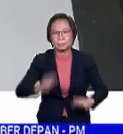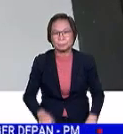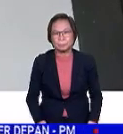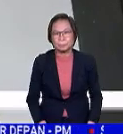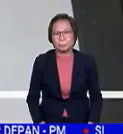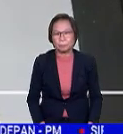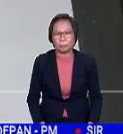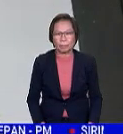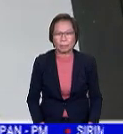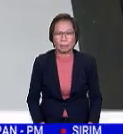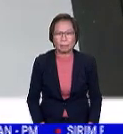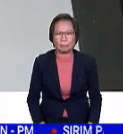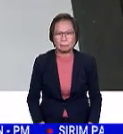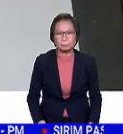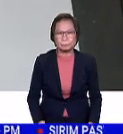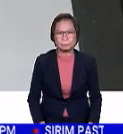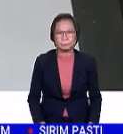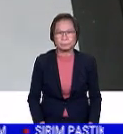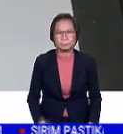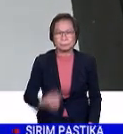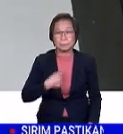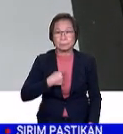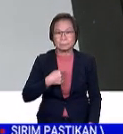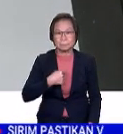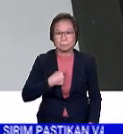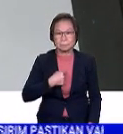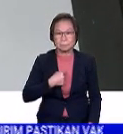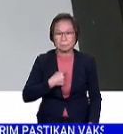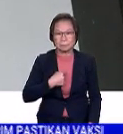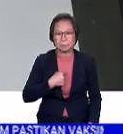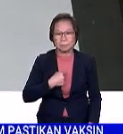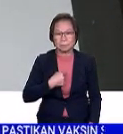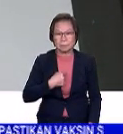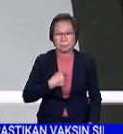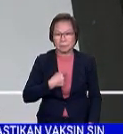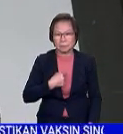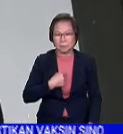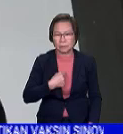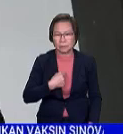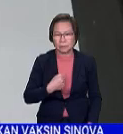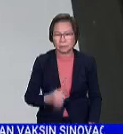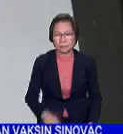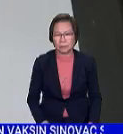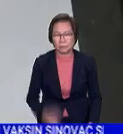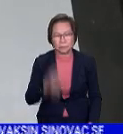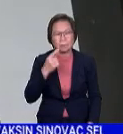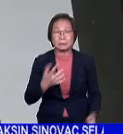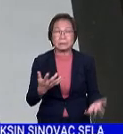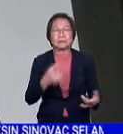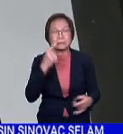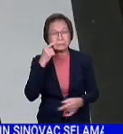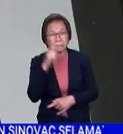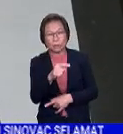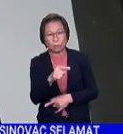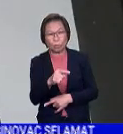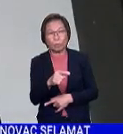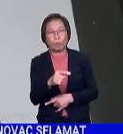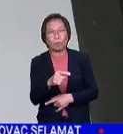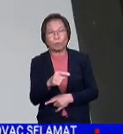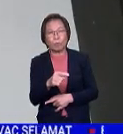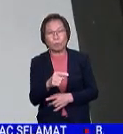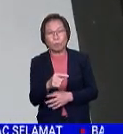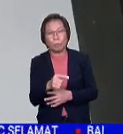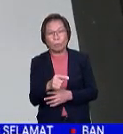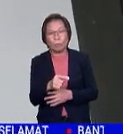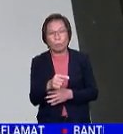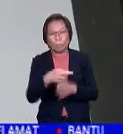macam sport saya selama kan saya tak banyak pergi game, so saya dalam kali saya tengok result je lah. Yang konsistennya